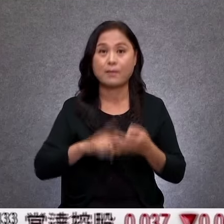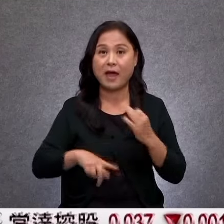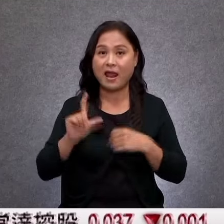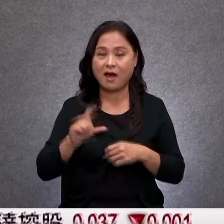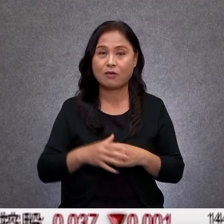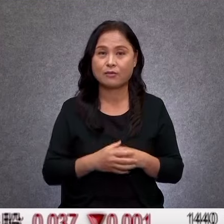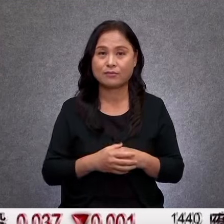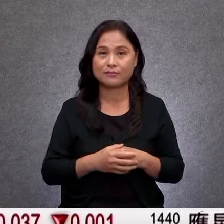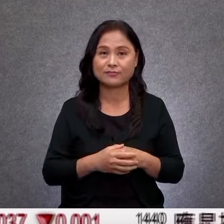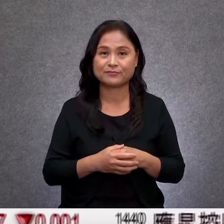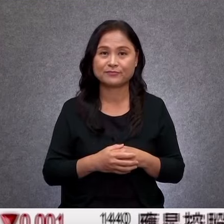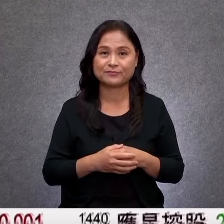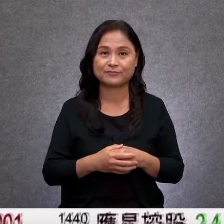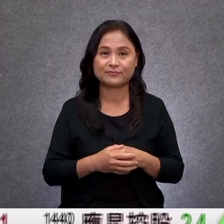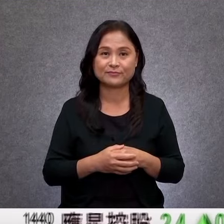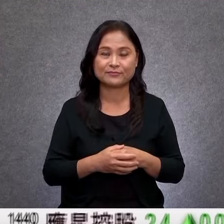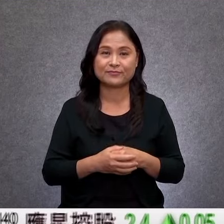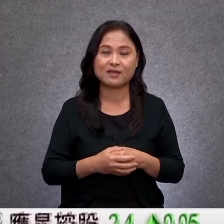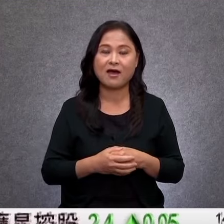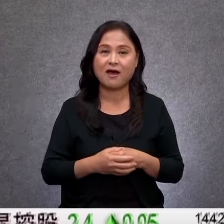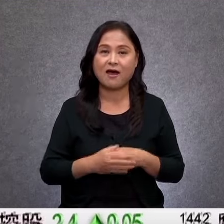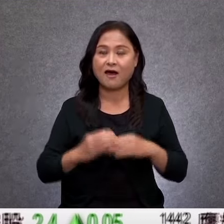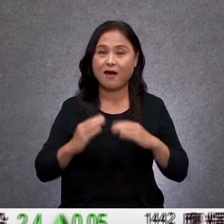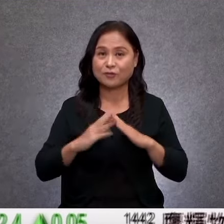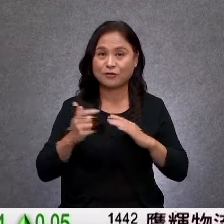無線電視嘅劉俊旭。